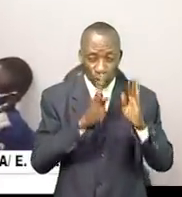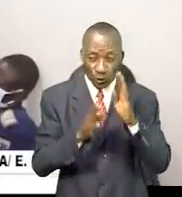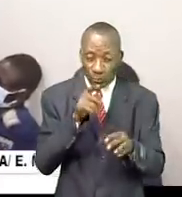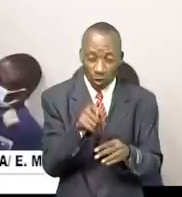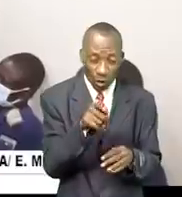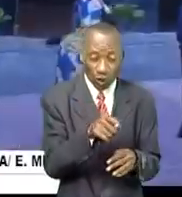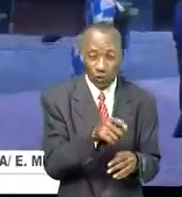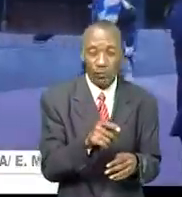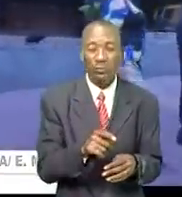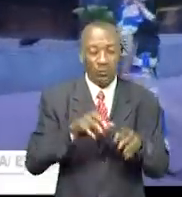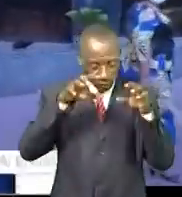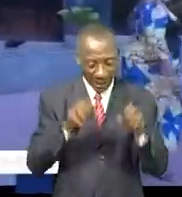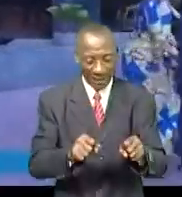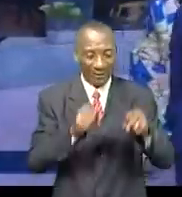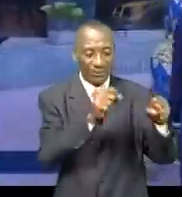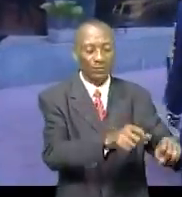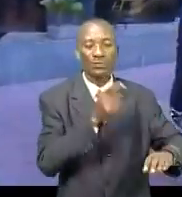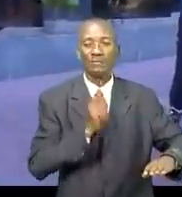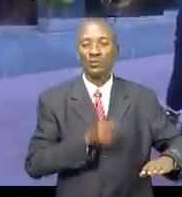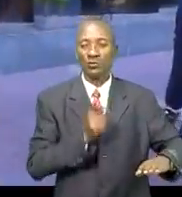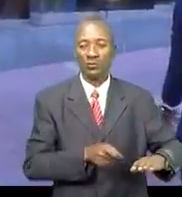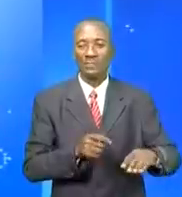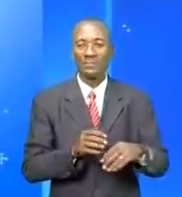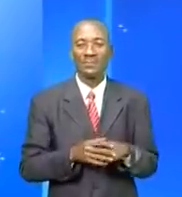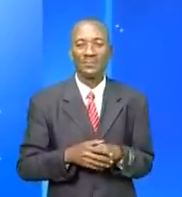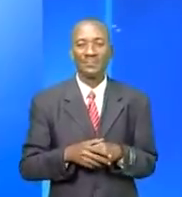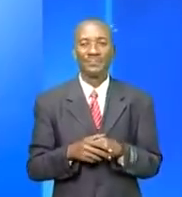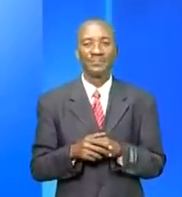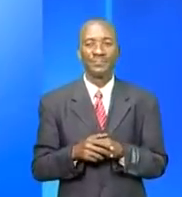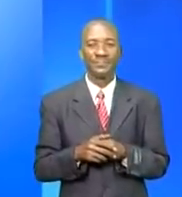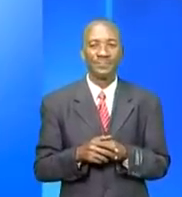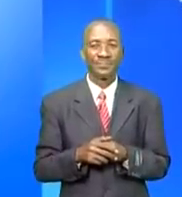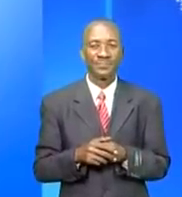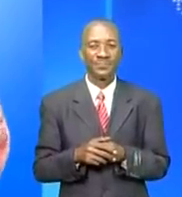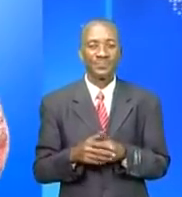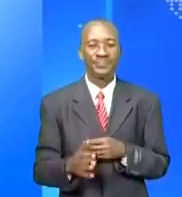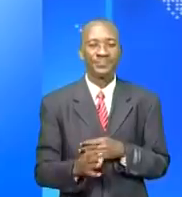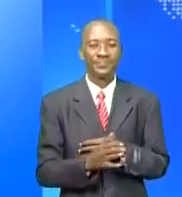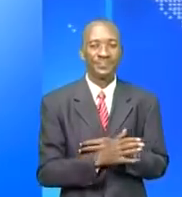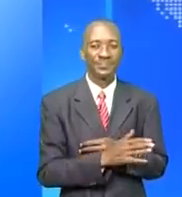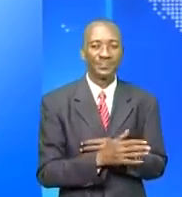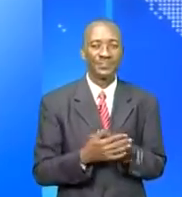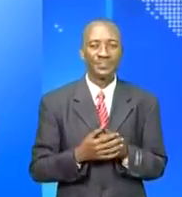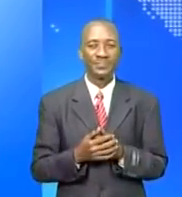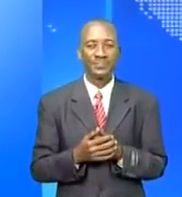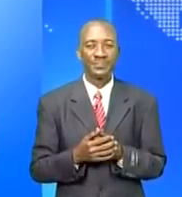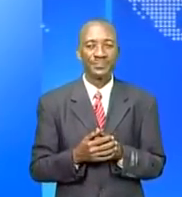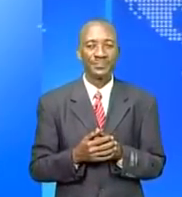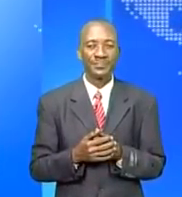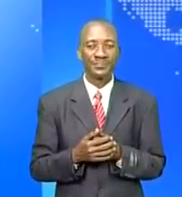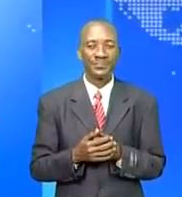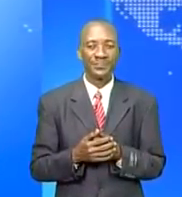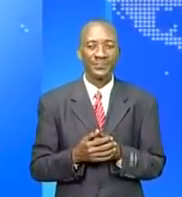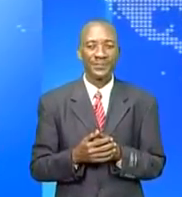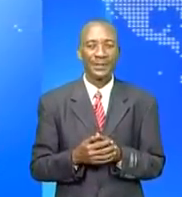impunis, a conclu les porte-parole du gouvernement. On a assisté à des scènes désolantes d'effraction